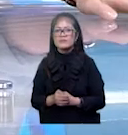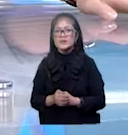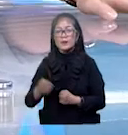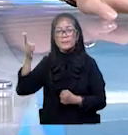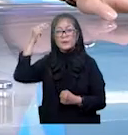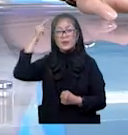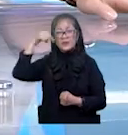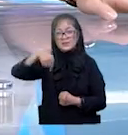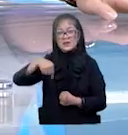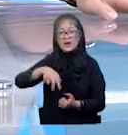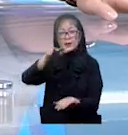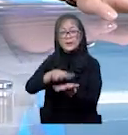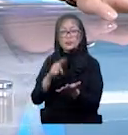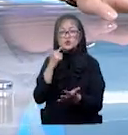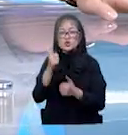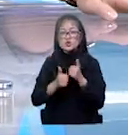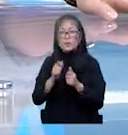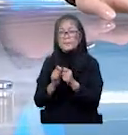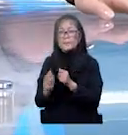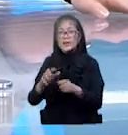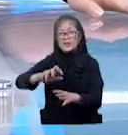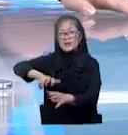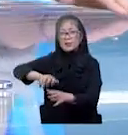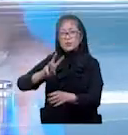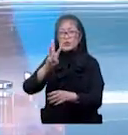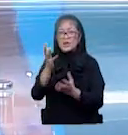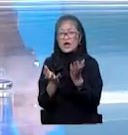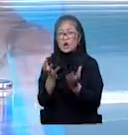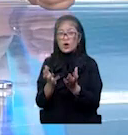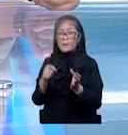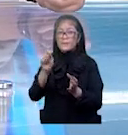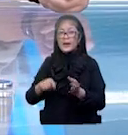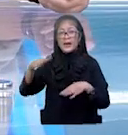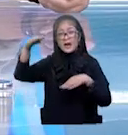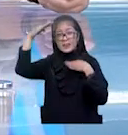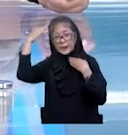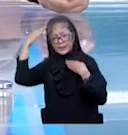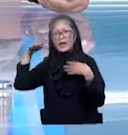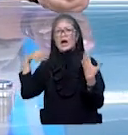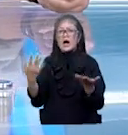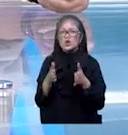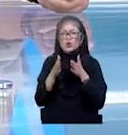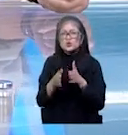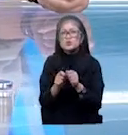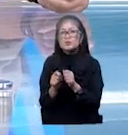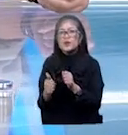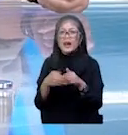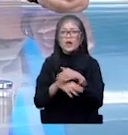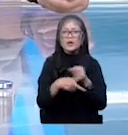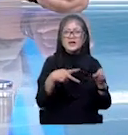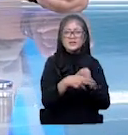Pemerintah saat ini memperlakukan uji coba pembelian LPG subsidi 3 kg menggunakan kartu tanda penduduk atau KTP khusus pembelian di penyalur